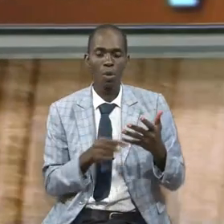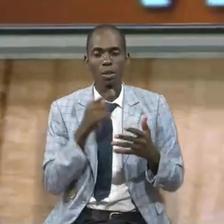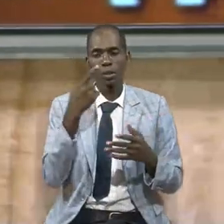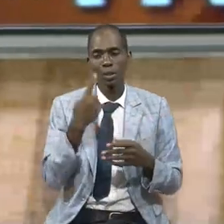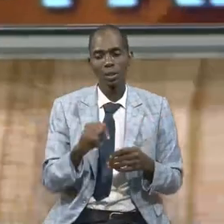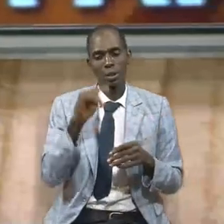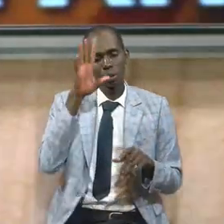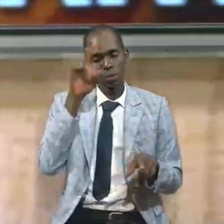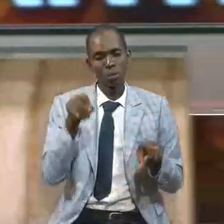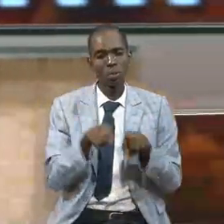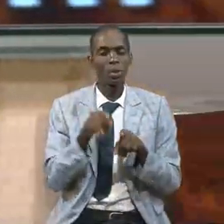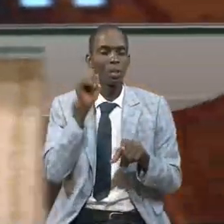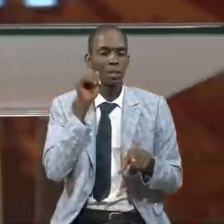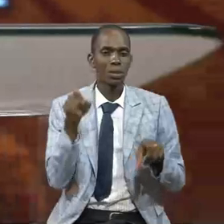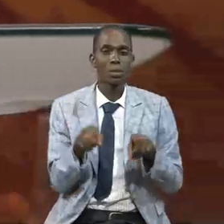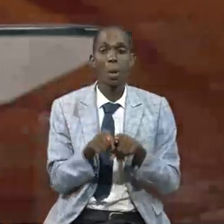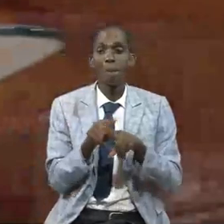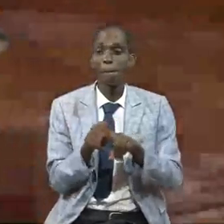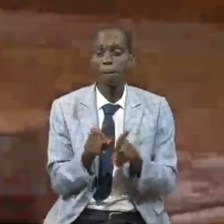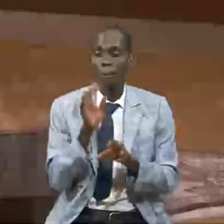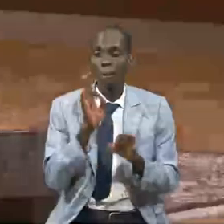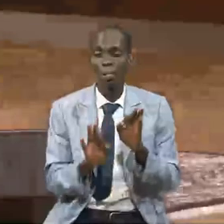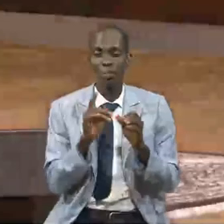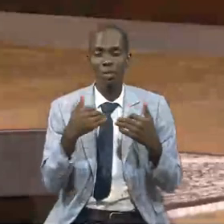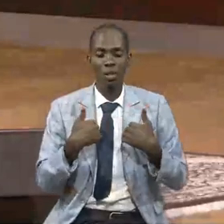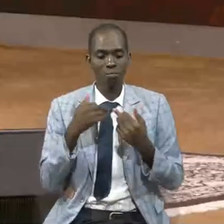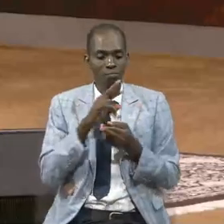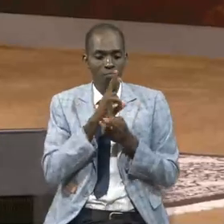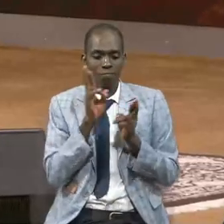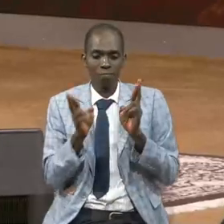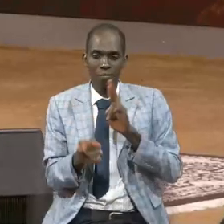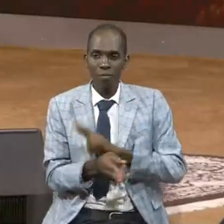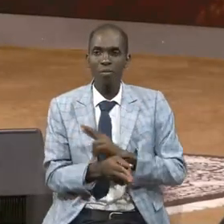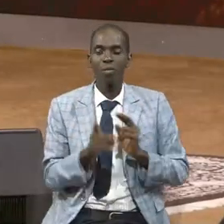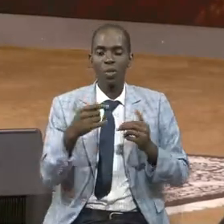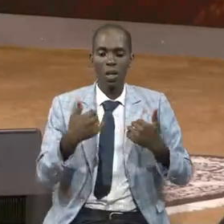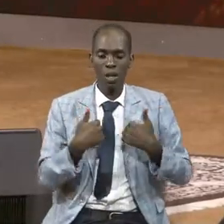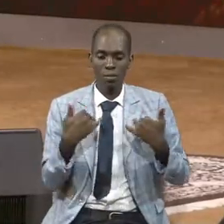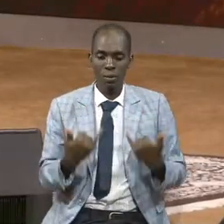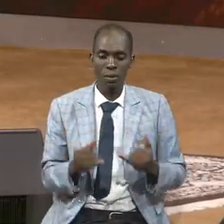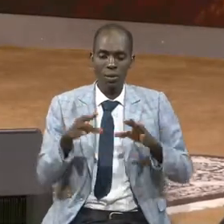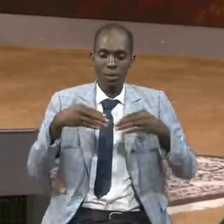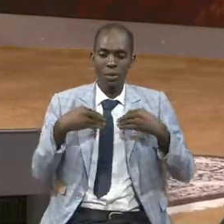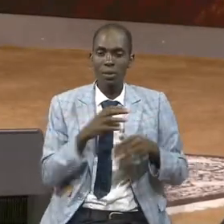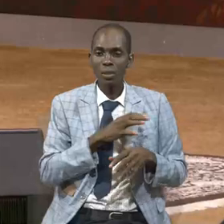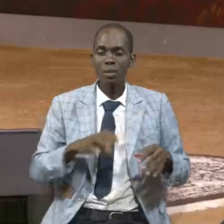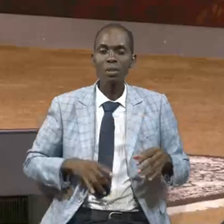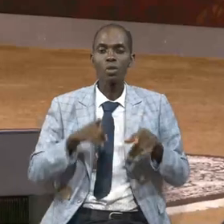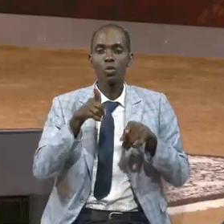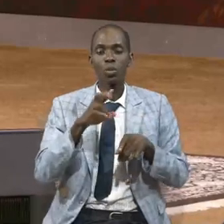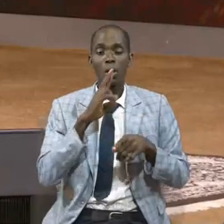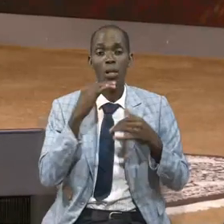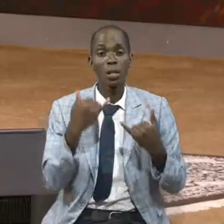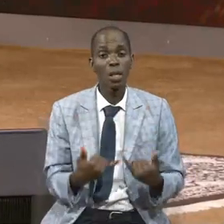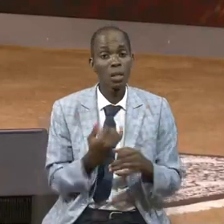vous êtes repenti, si vous croyez au Seigneur, si vous êtes devenu une nouvelle créature en Christ, vous êtes